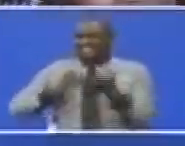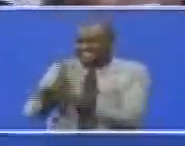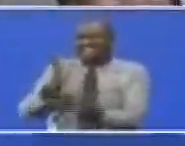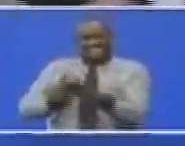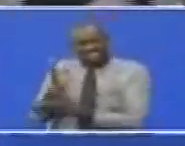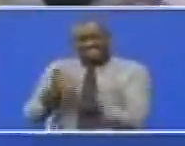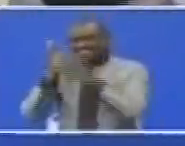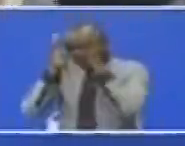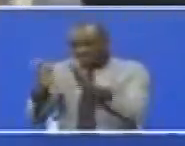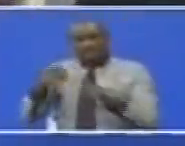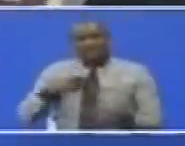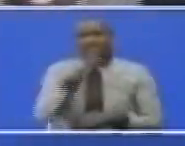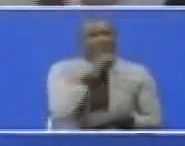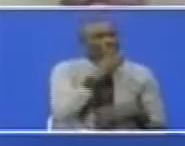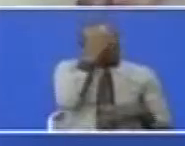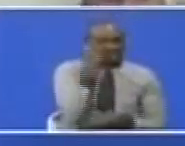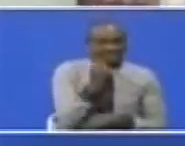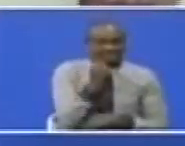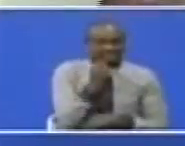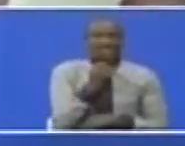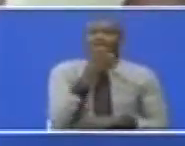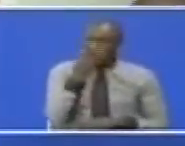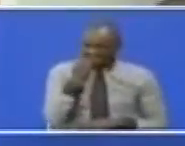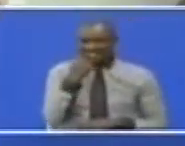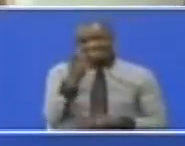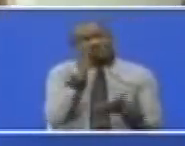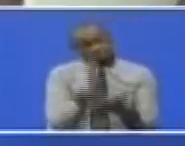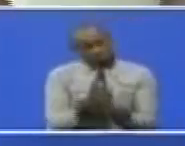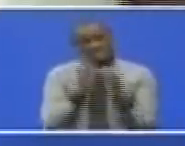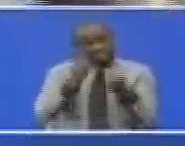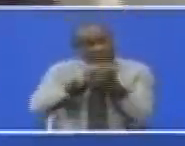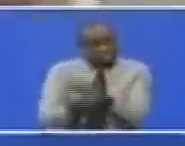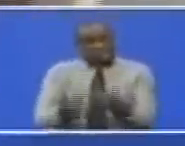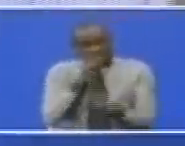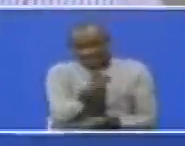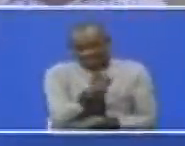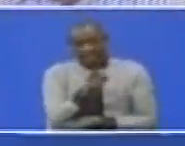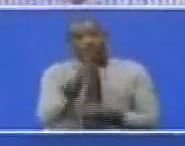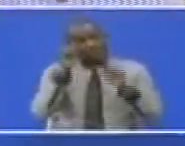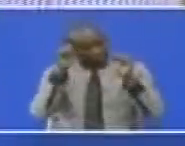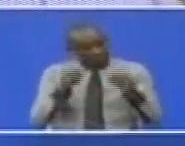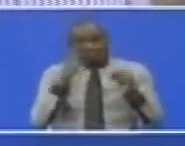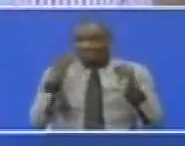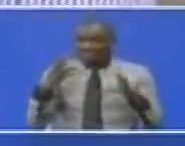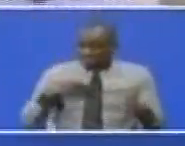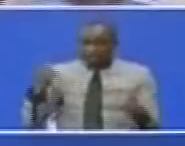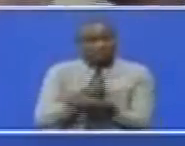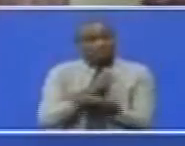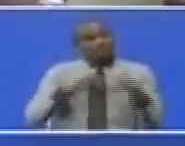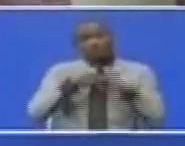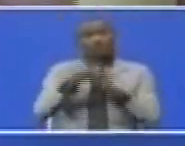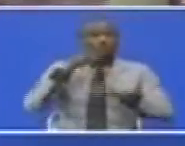cha kiume? Sharti ujumbe uwe wazi, kwani endapo mtindo utabadilishwa, haswa wengi wakishindwa kwenda